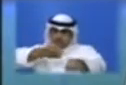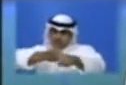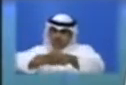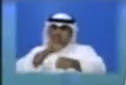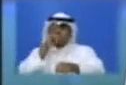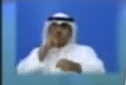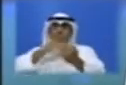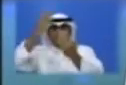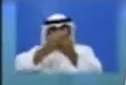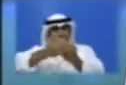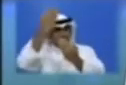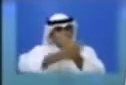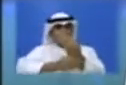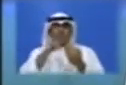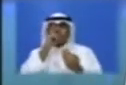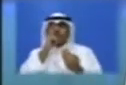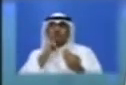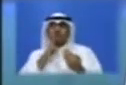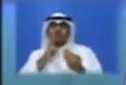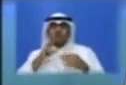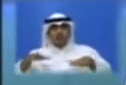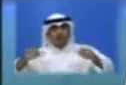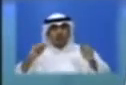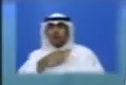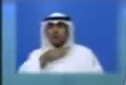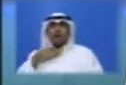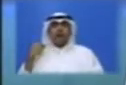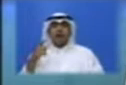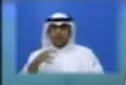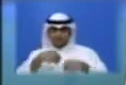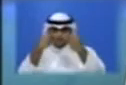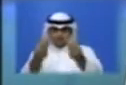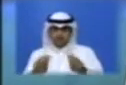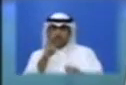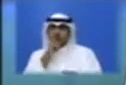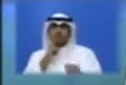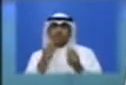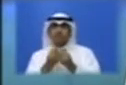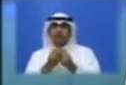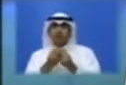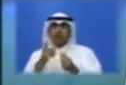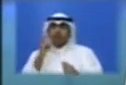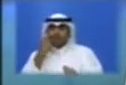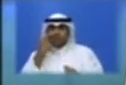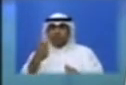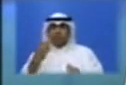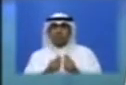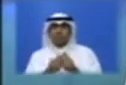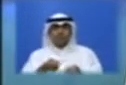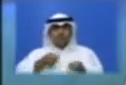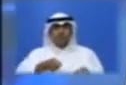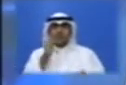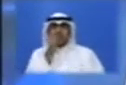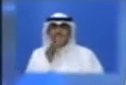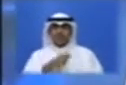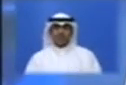المبارك، وتوفر هذه المسالخ كافة الخدمات للمضحين من أطباء الفحص وجزارين مرخصين تحت إشراف بلدية